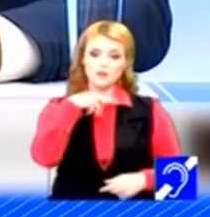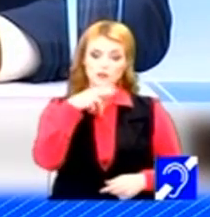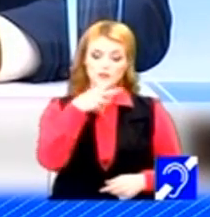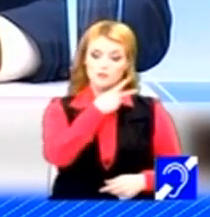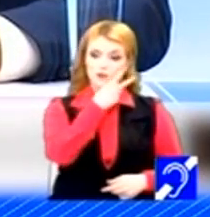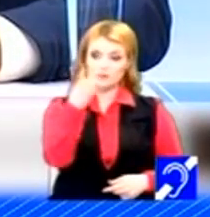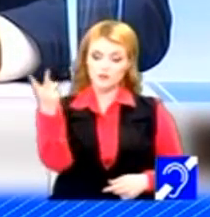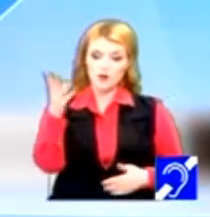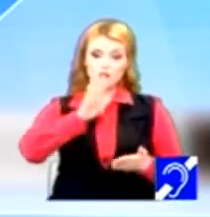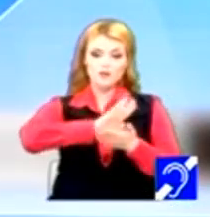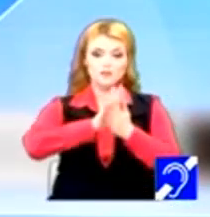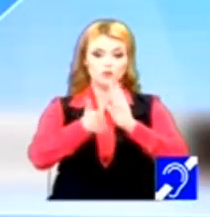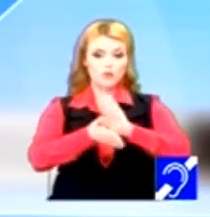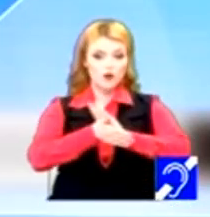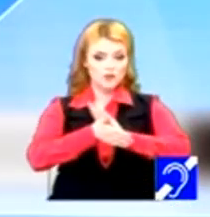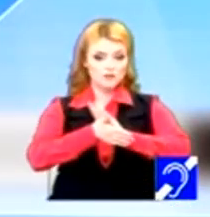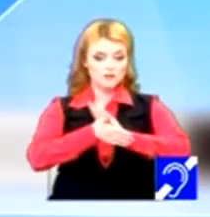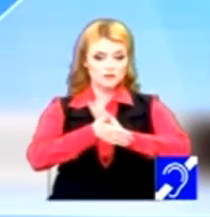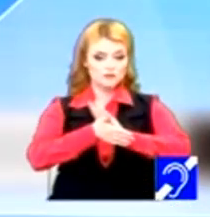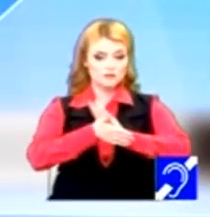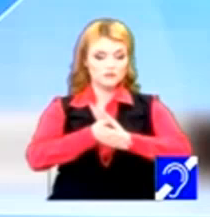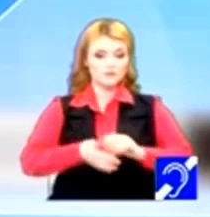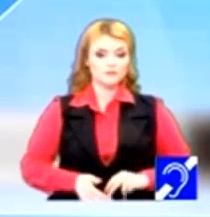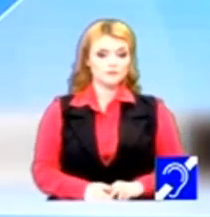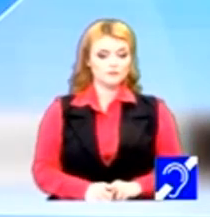privim situația. Dacă au loc și